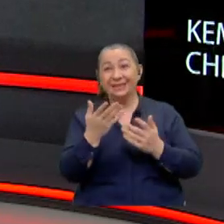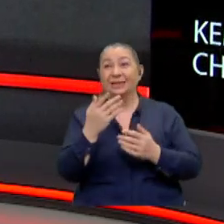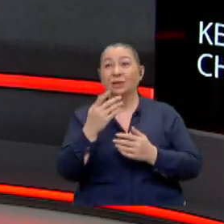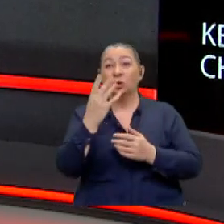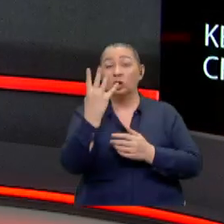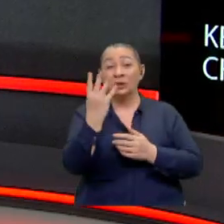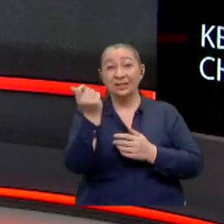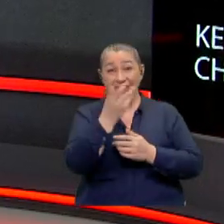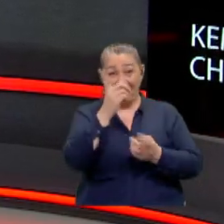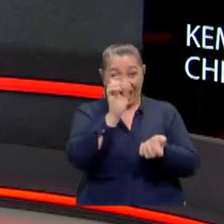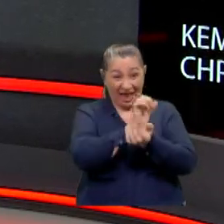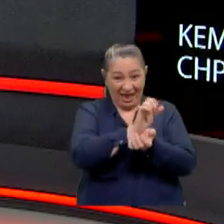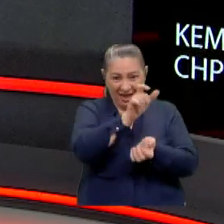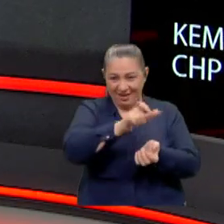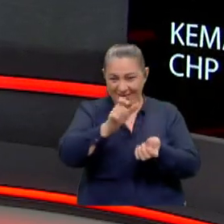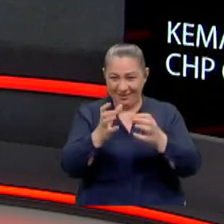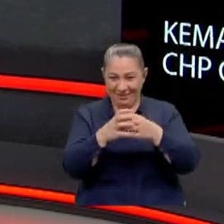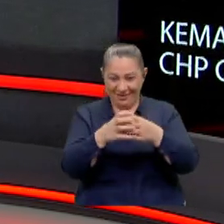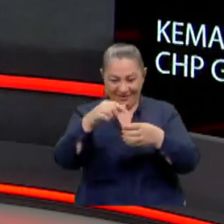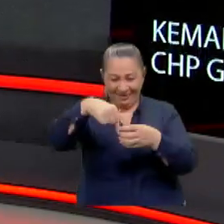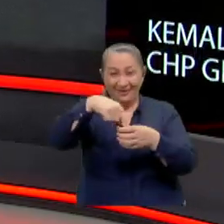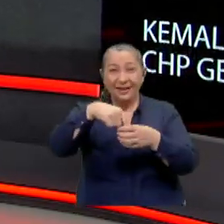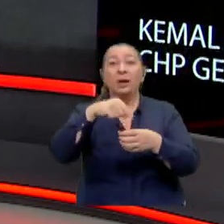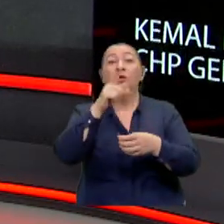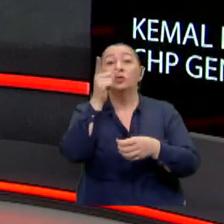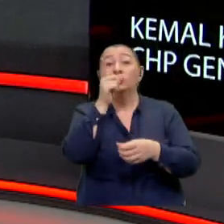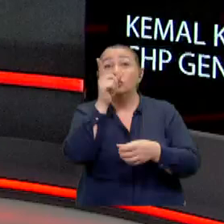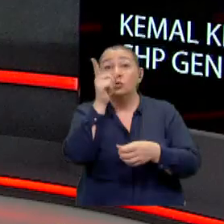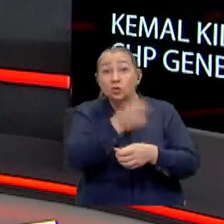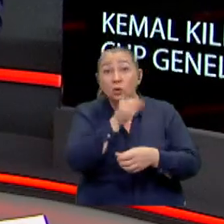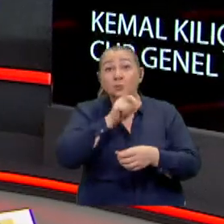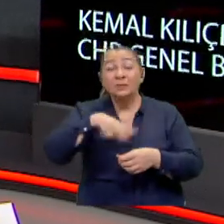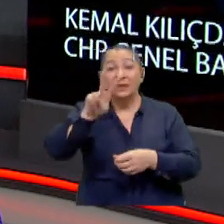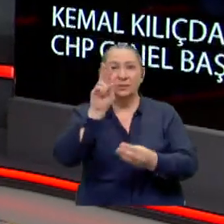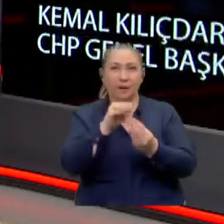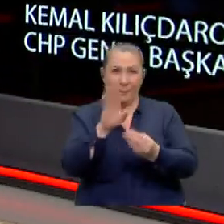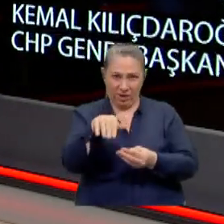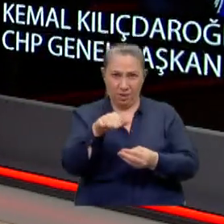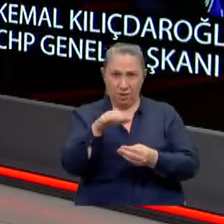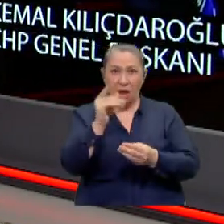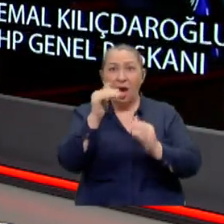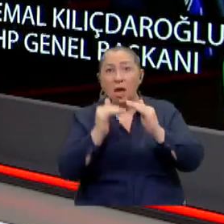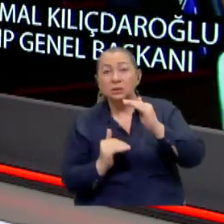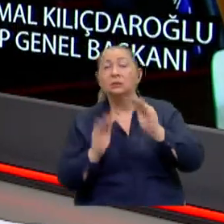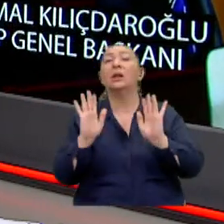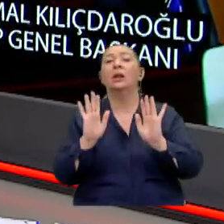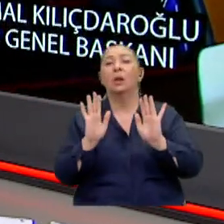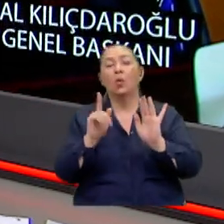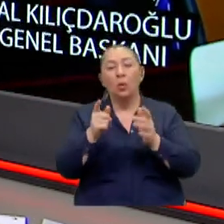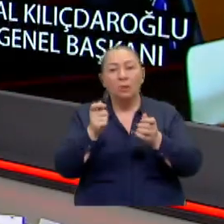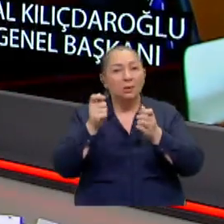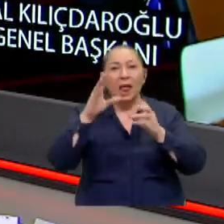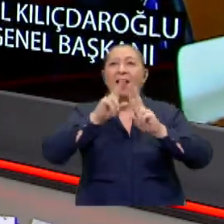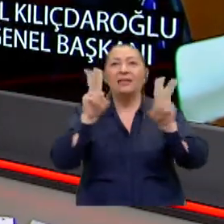dört kişilik bir aile yüzde 127 zamla karşılaşıyor Yani daha azdı falan değil onların